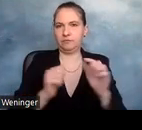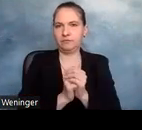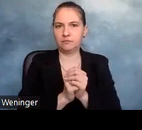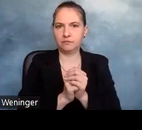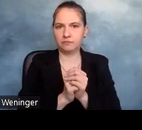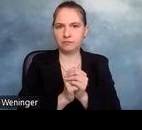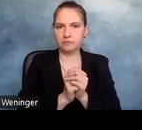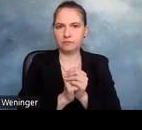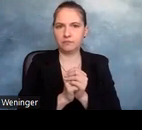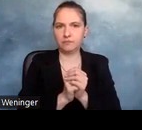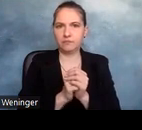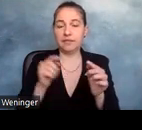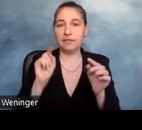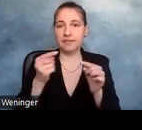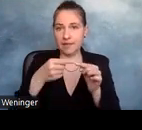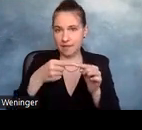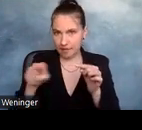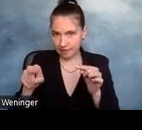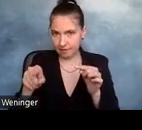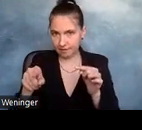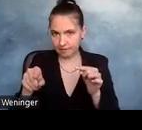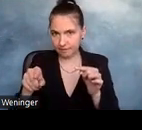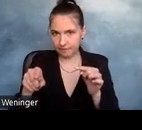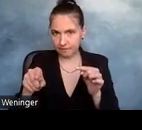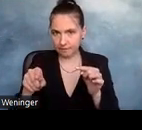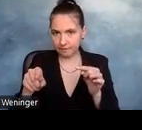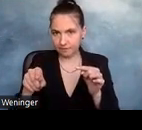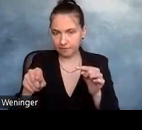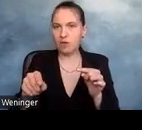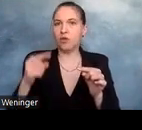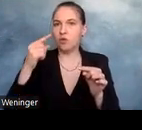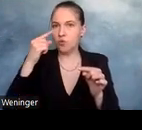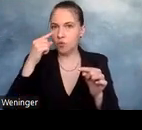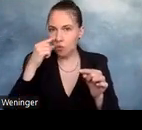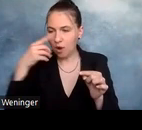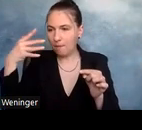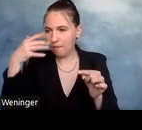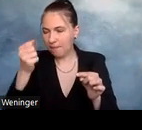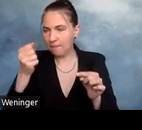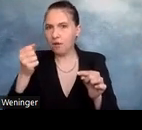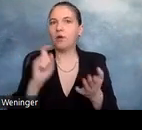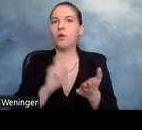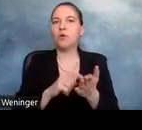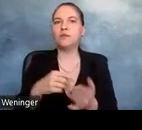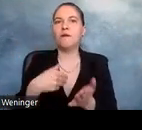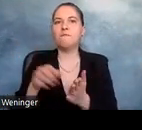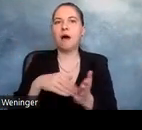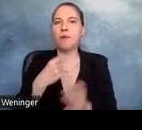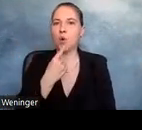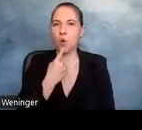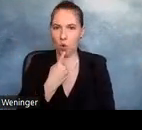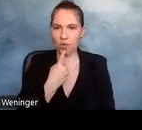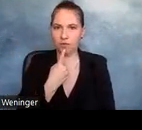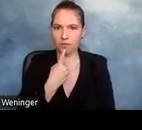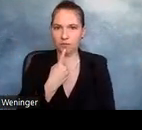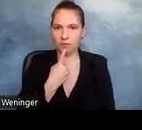So, dieser Link, den kann man jetzt quasi nur erkennen, weil er rot ist. Wenn man drüber hovert, okay, ändert er nochmal die Farbe, aber